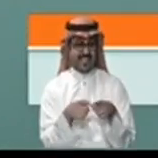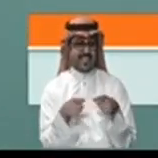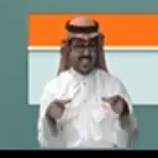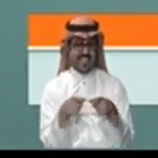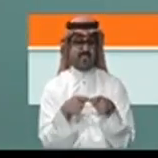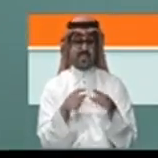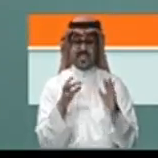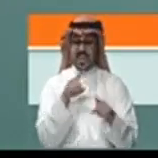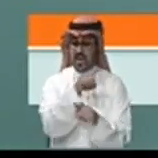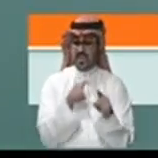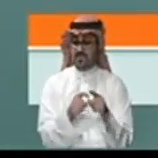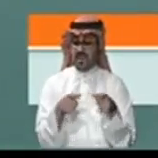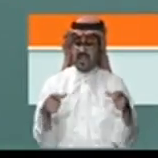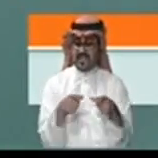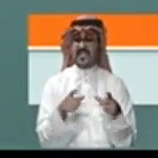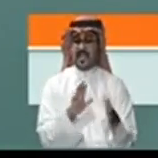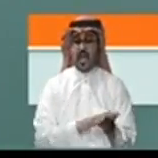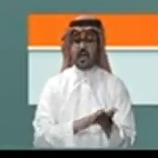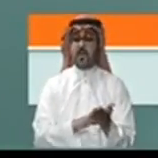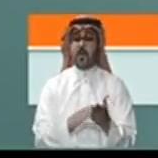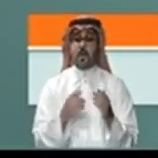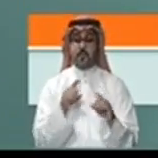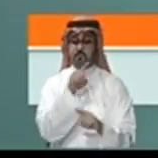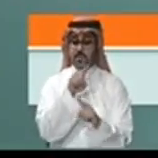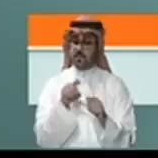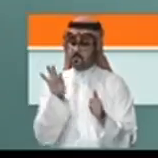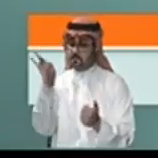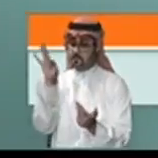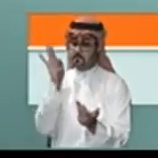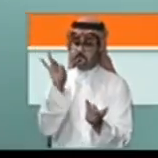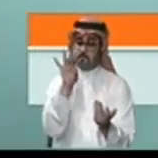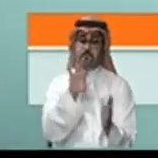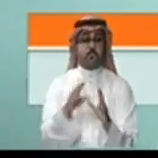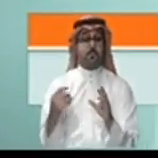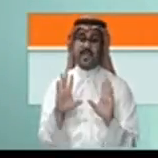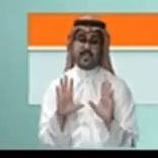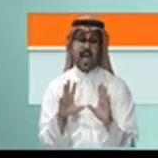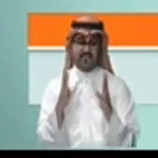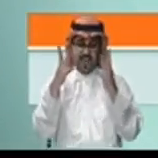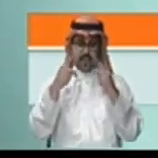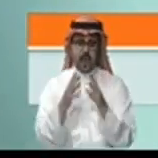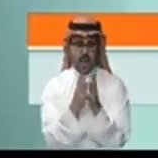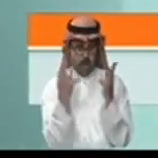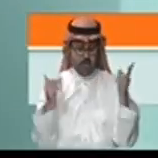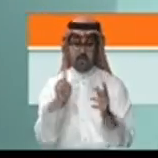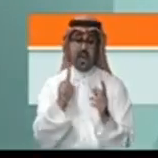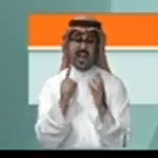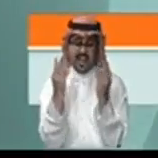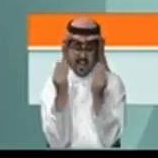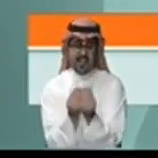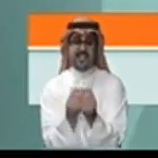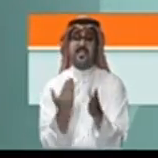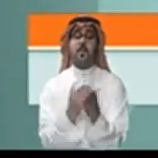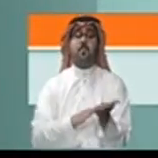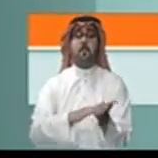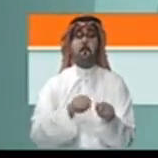نسبة وتناسب، ويتم استضافة من يمكن استضافته لأداء فرض الحج من باب الأخوة